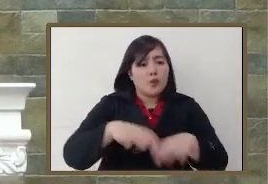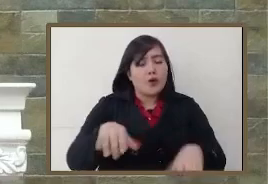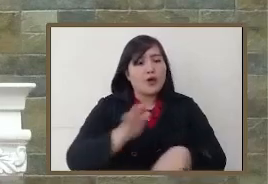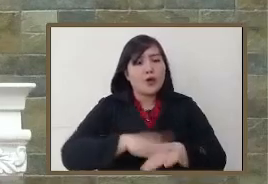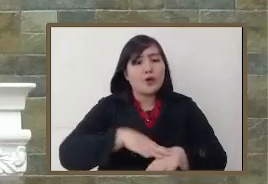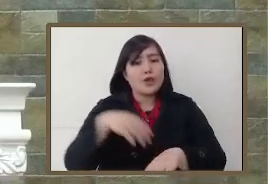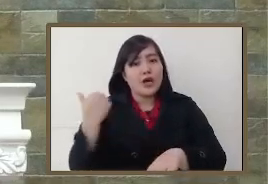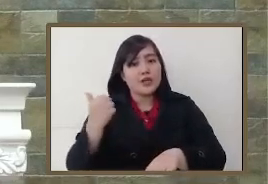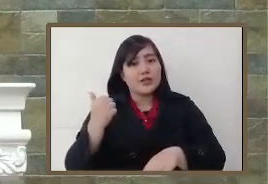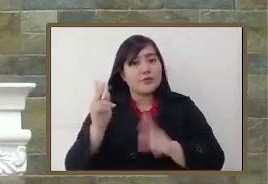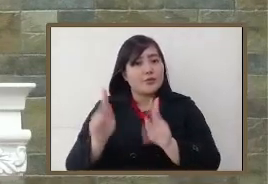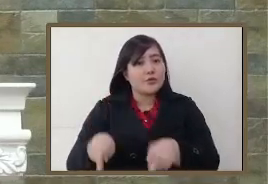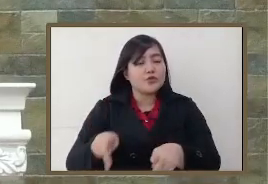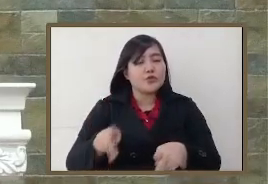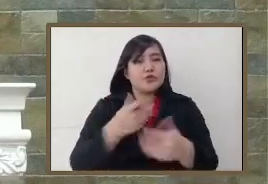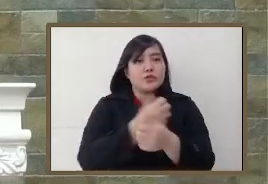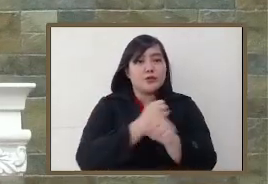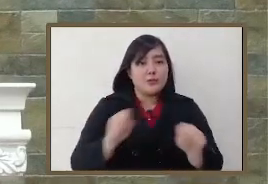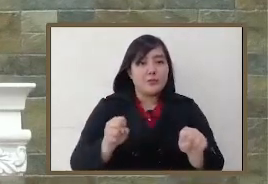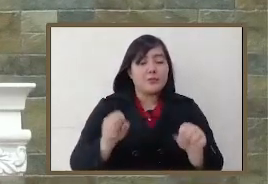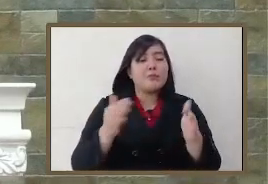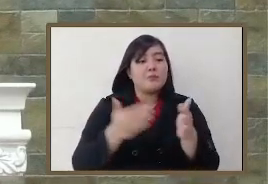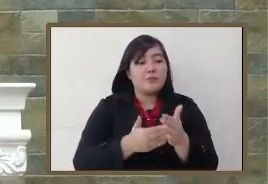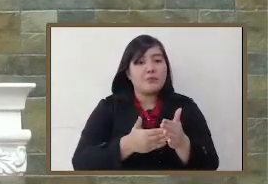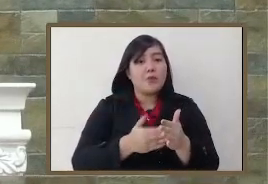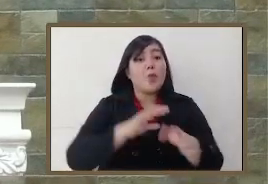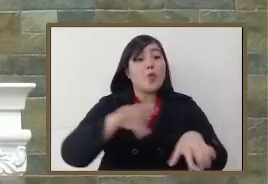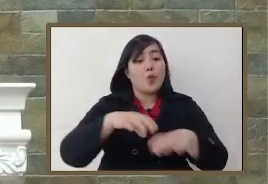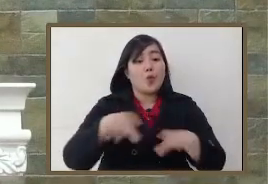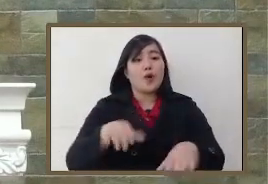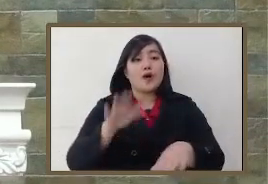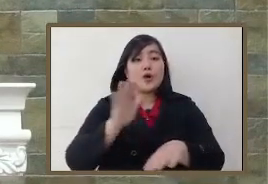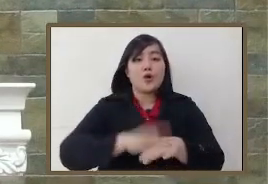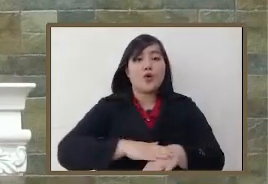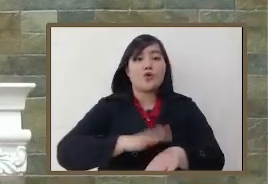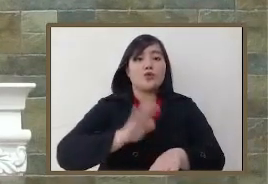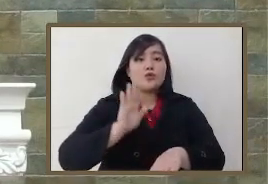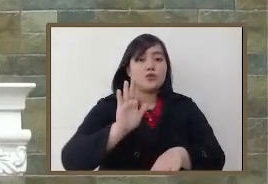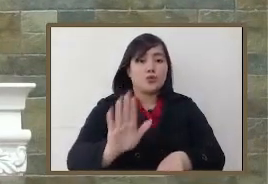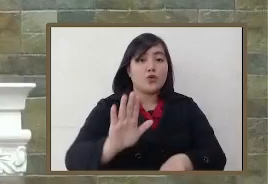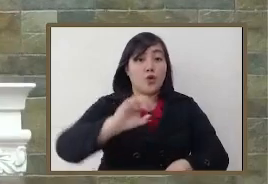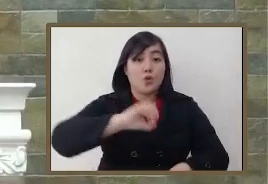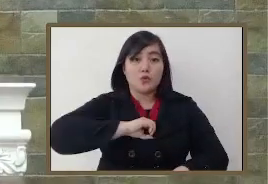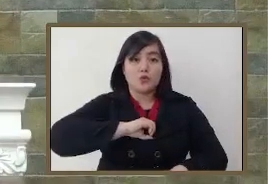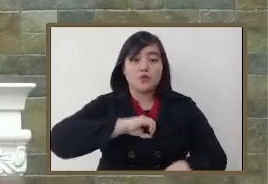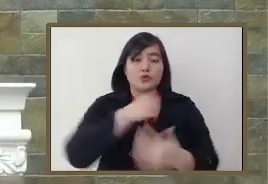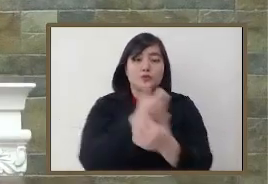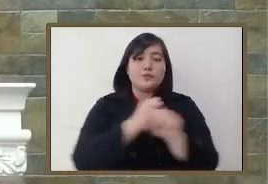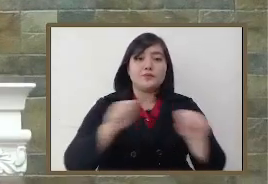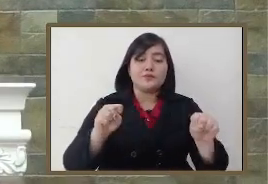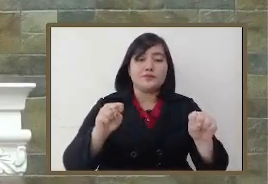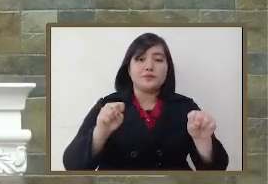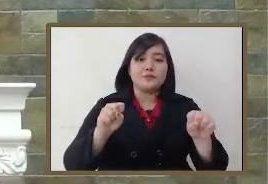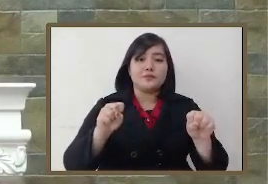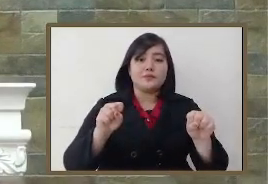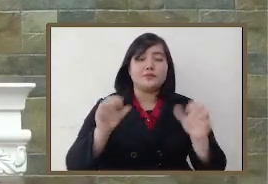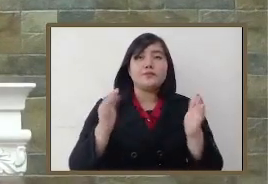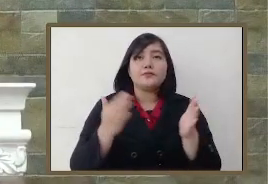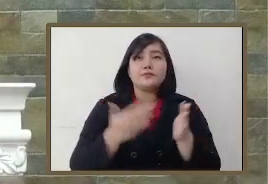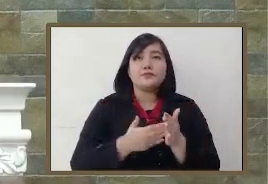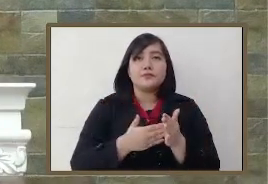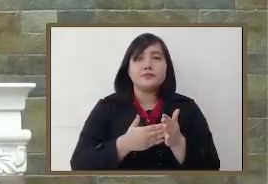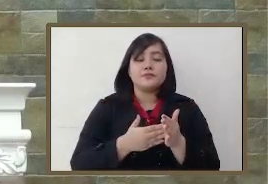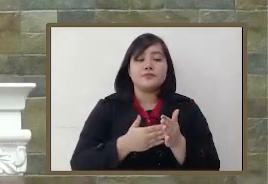Okay? You have to work out your own salvation. Ngayon, so sinusulat po ito ni Paul, ni Peter, sa